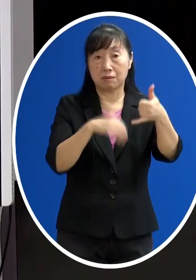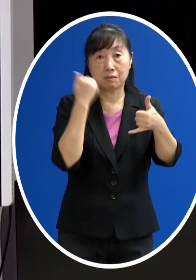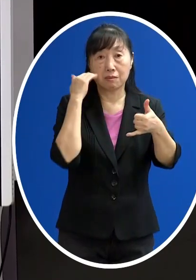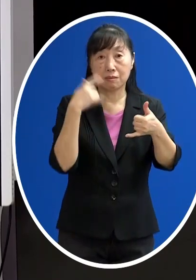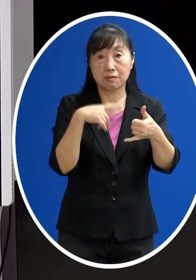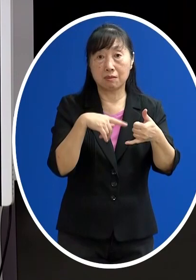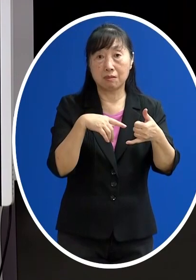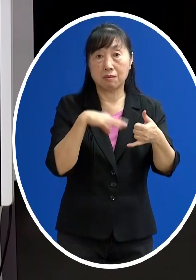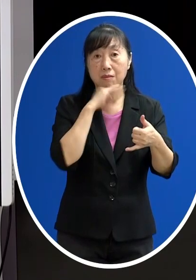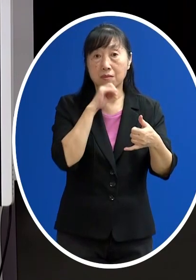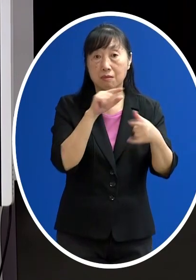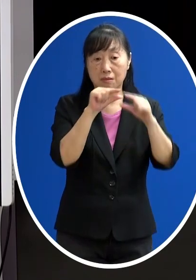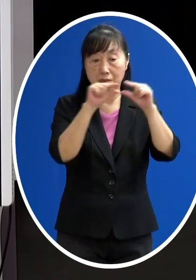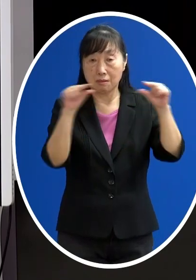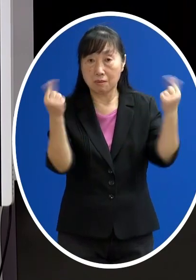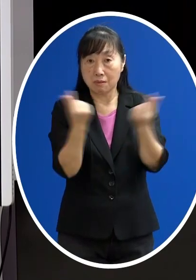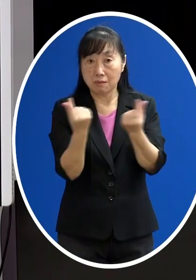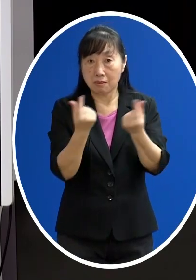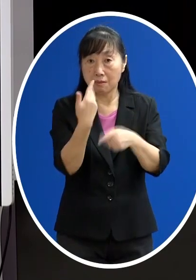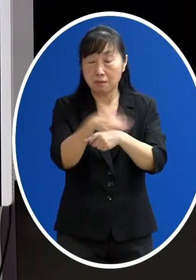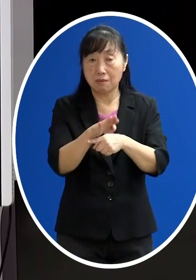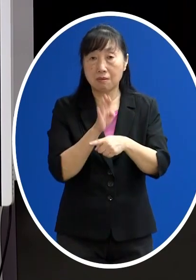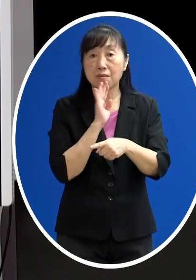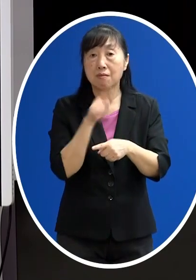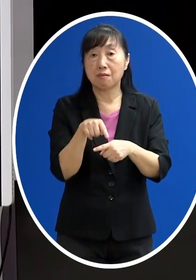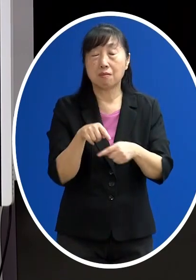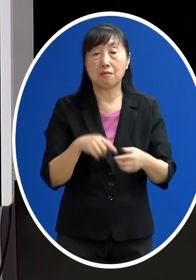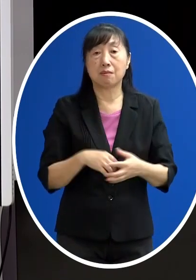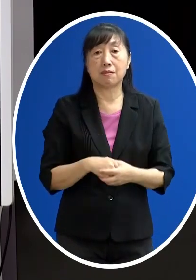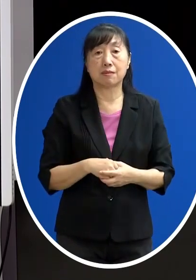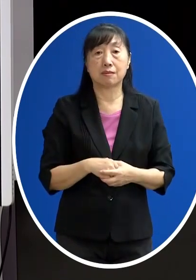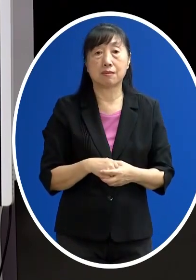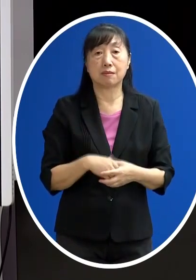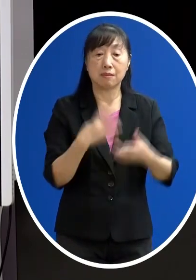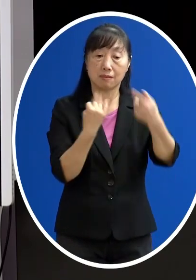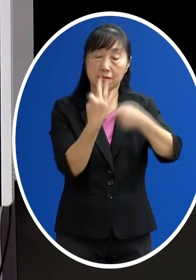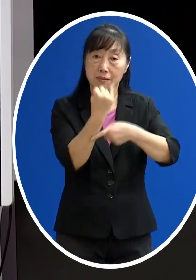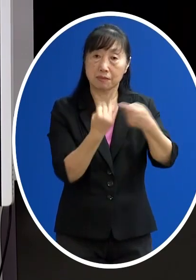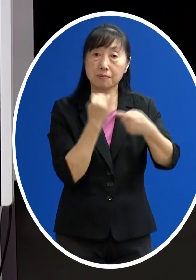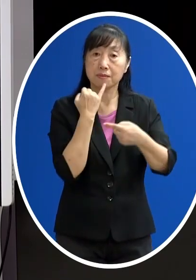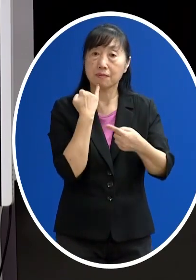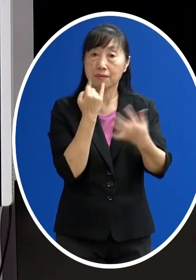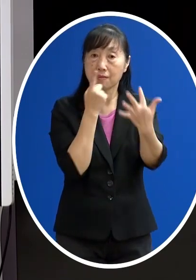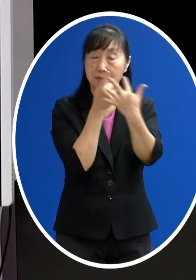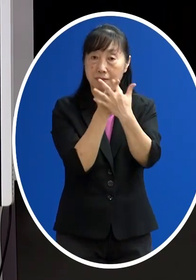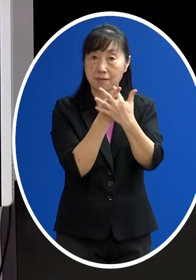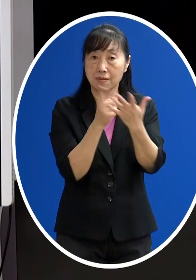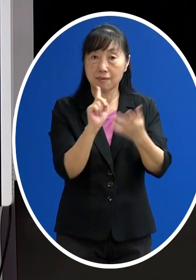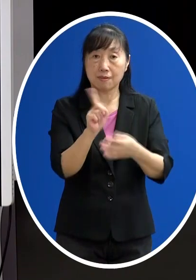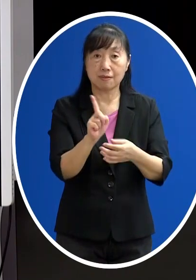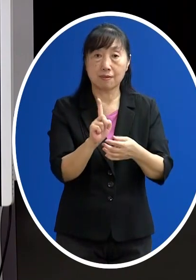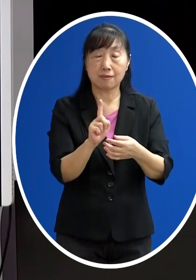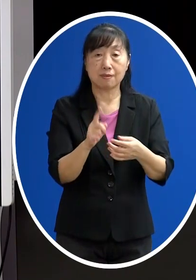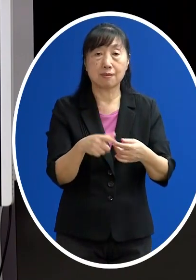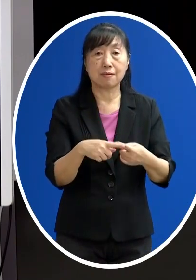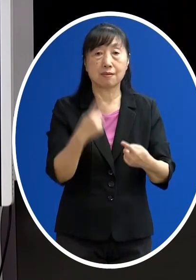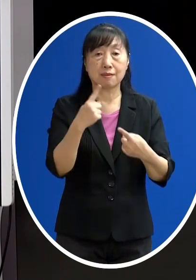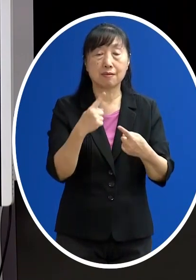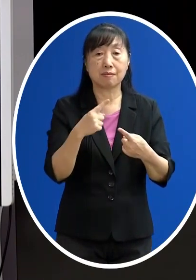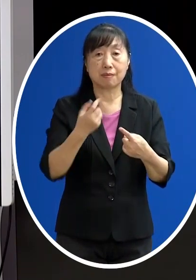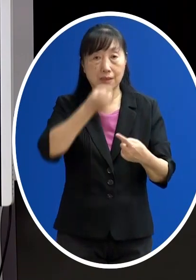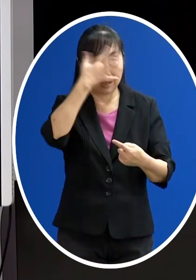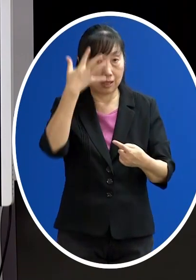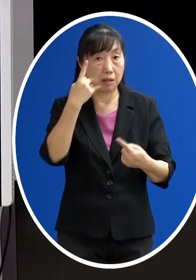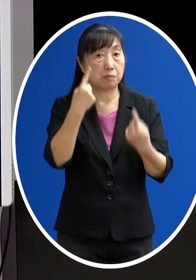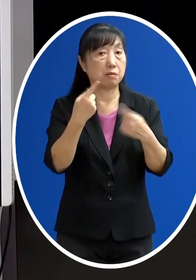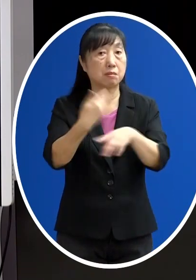层的死亡个案所占的这个年龄层的死亡率，可以看到在第一年龄层大概都